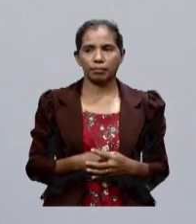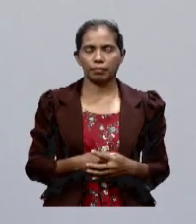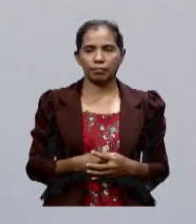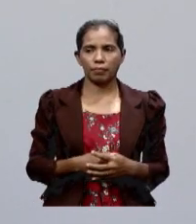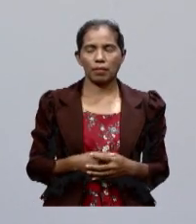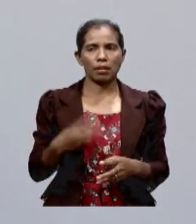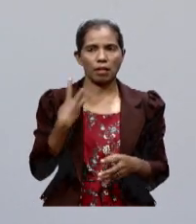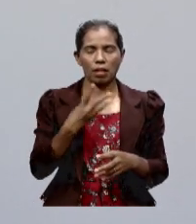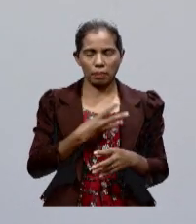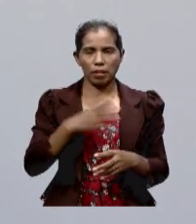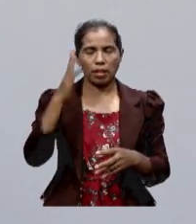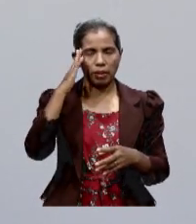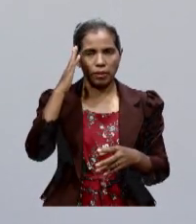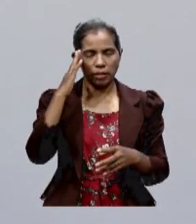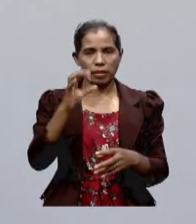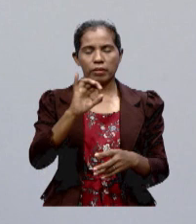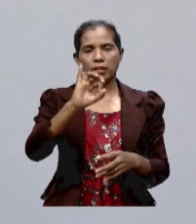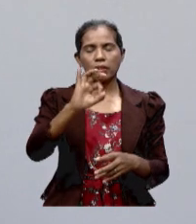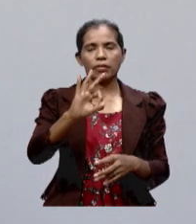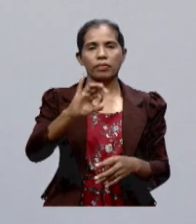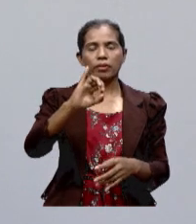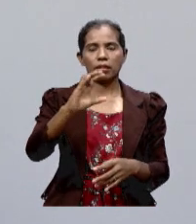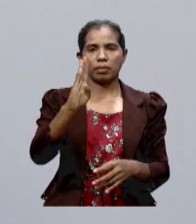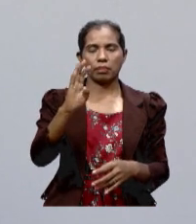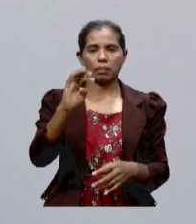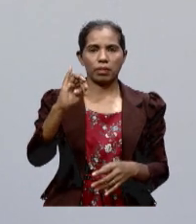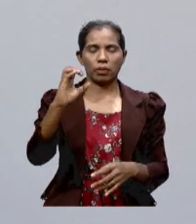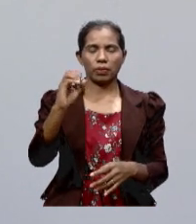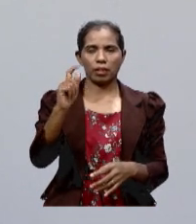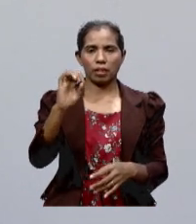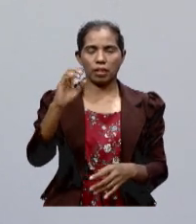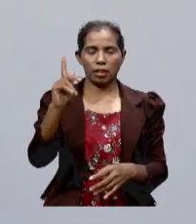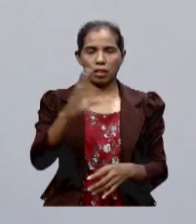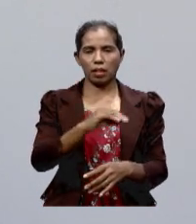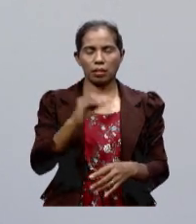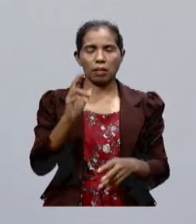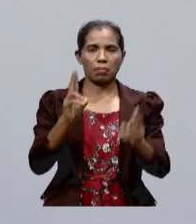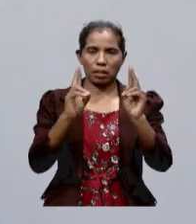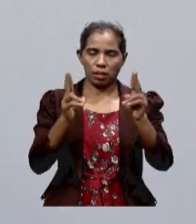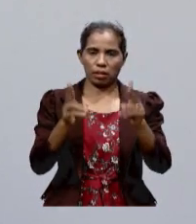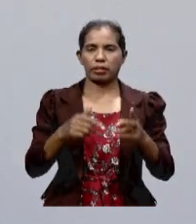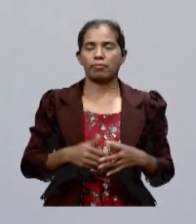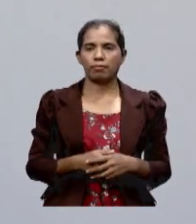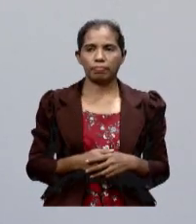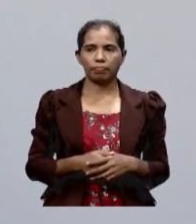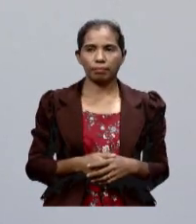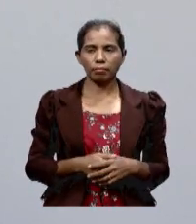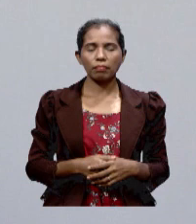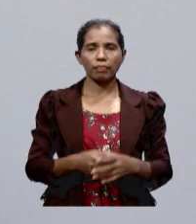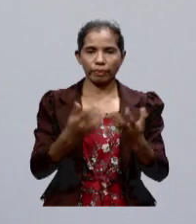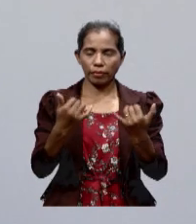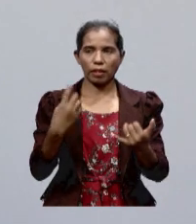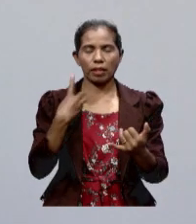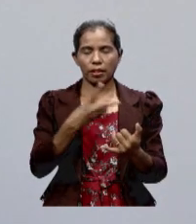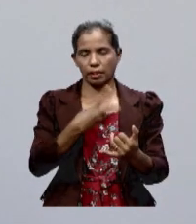ami hanoi fibra optika is e solusau ina nebe diakliu bele la laisliu agora radau kita